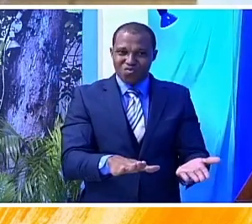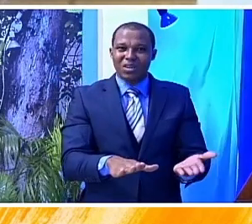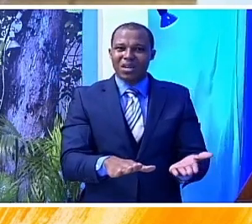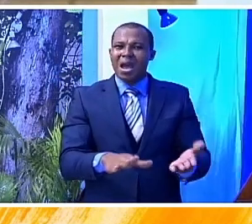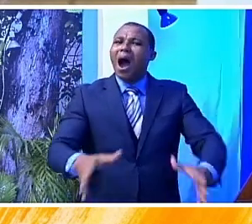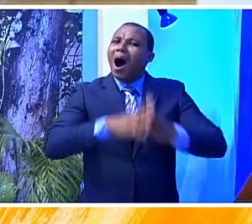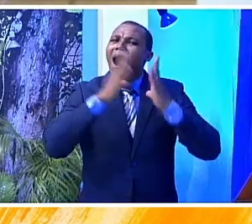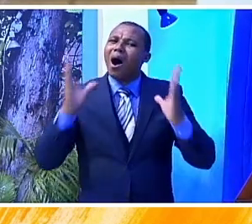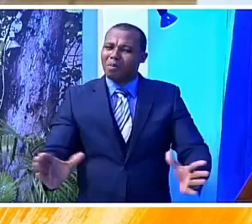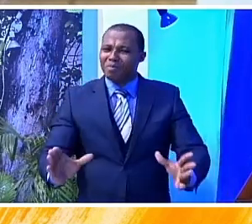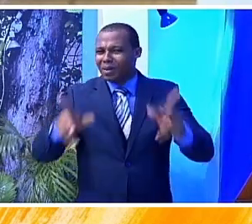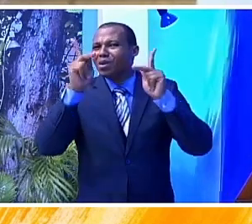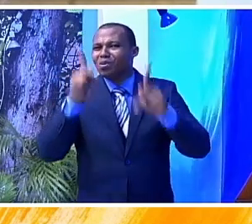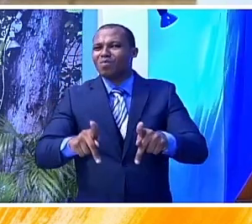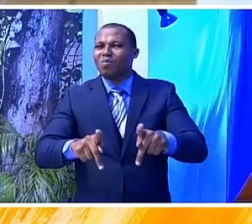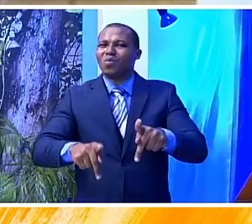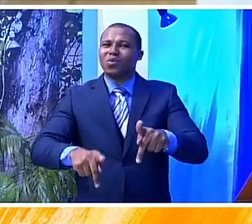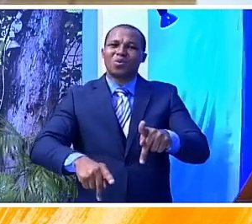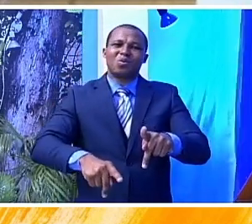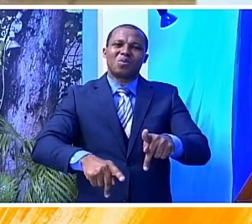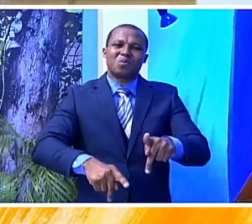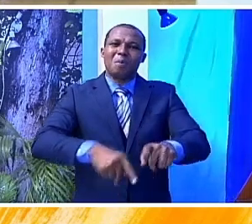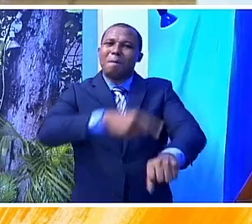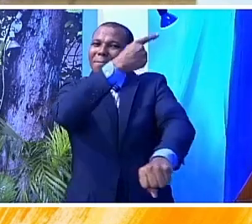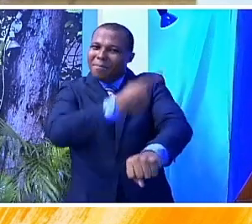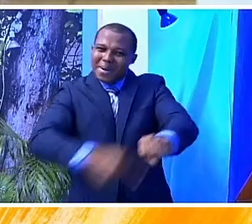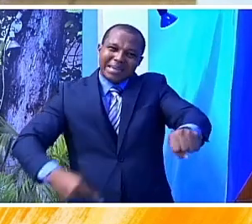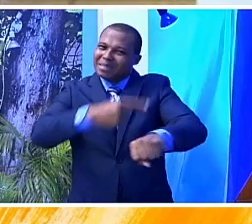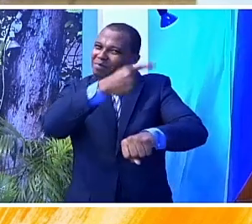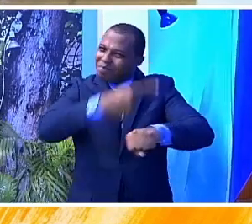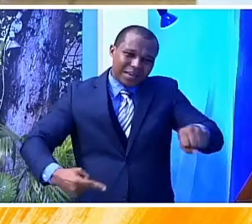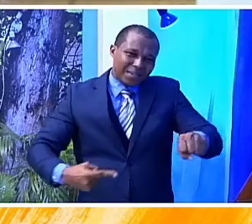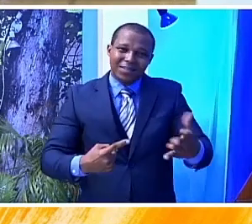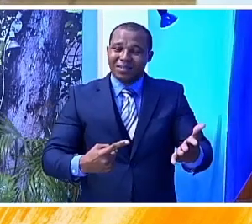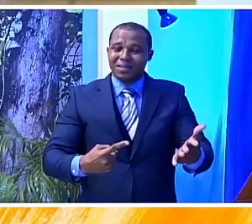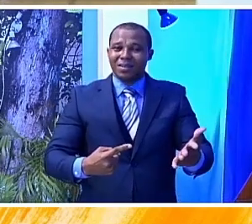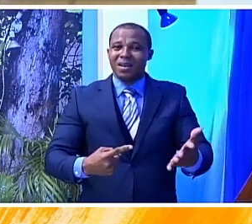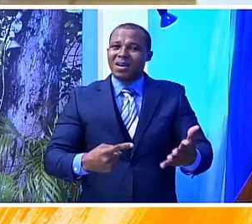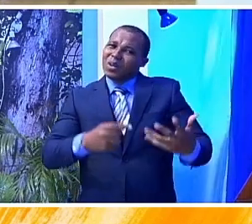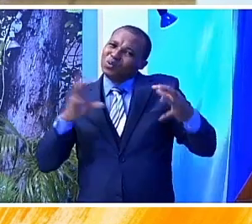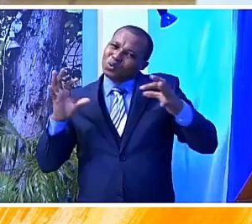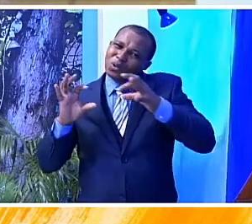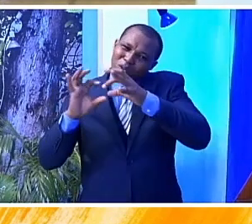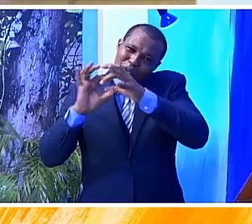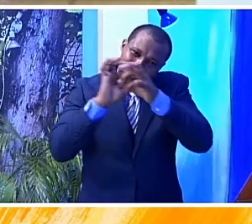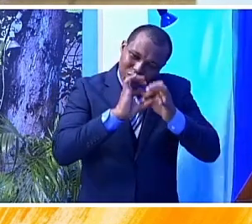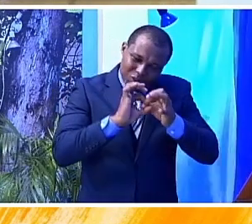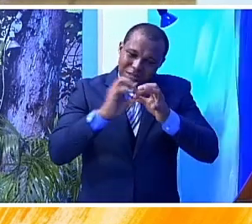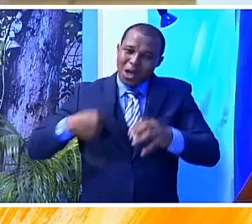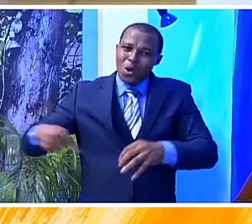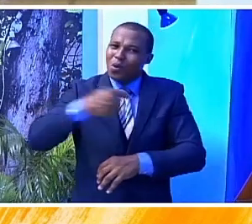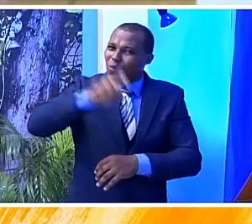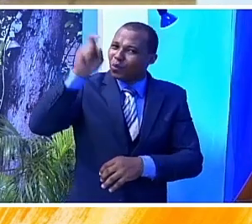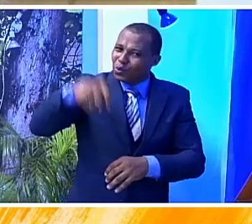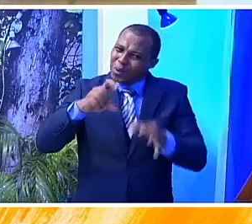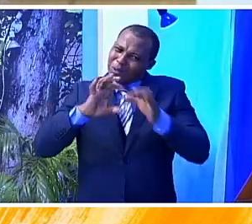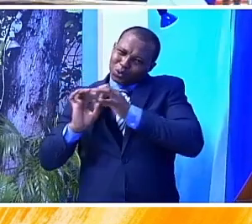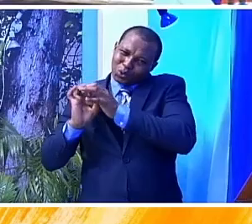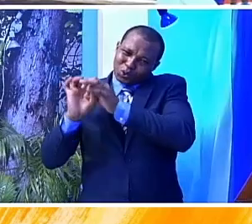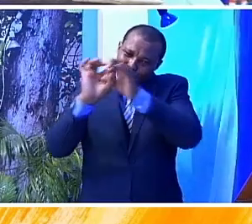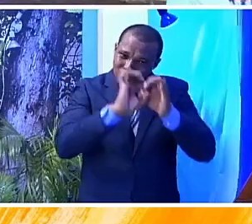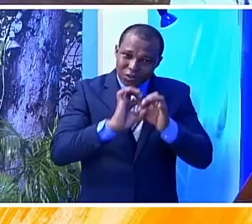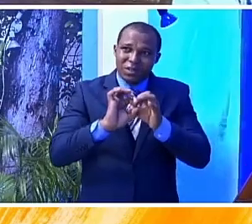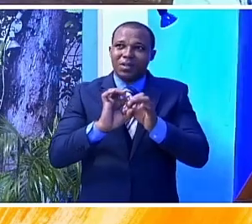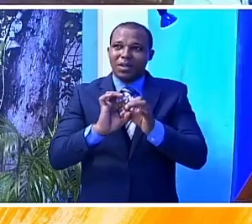ces femmes, nous, ces hommes, nous, ces moun nous connaissons. Donc, ça veut dire solidarité n'a pas fait, c'est solidarité avec frère, avec soeur nous, et